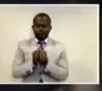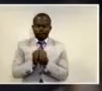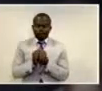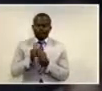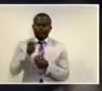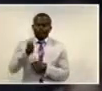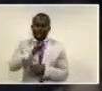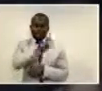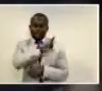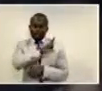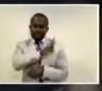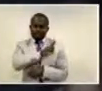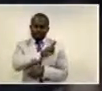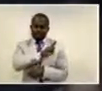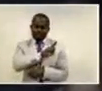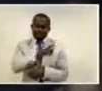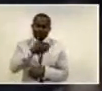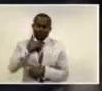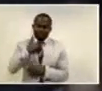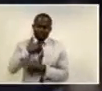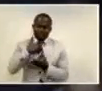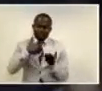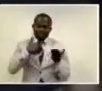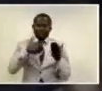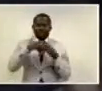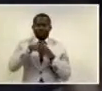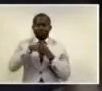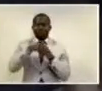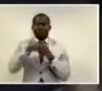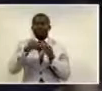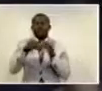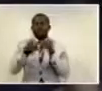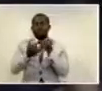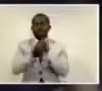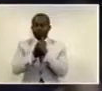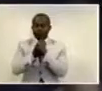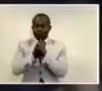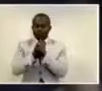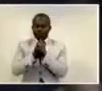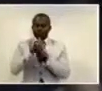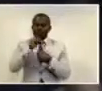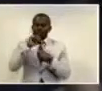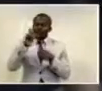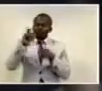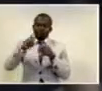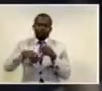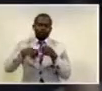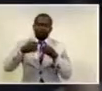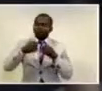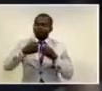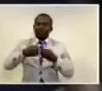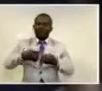aya mahirwe dufite rero muri Rubavu ntidukwiye kuyapfusha ubusa